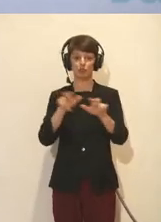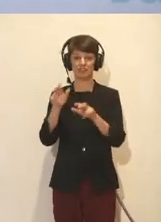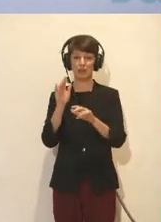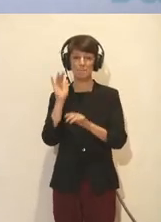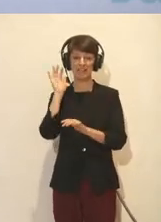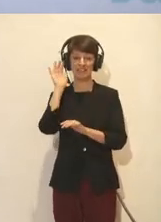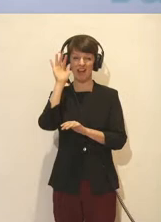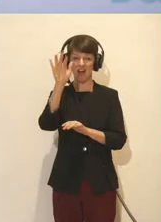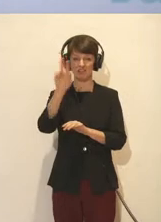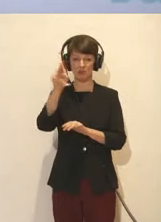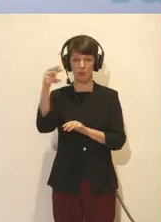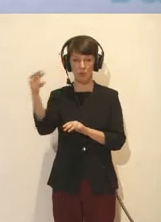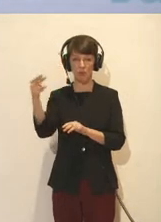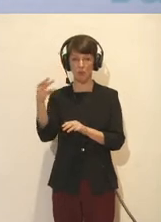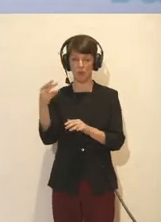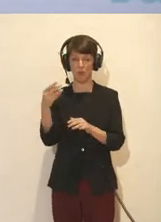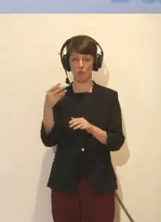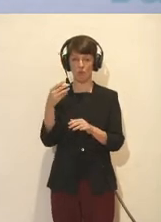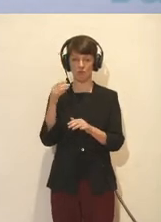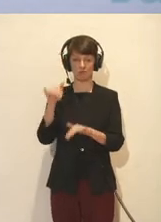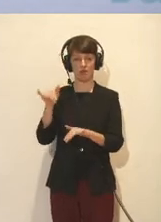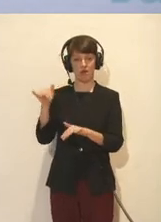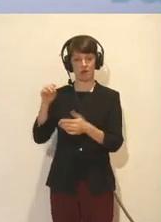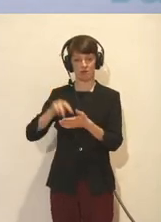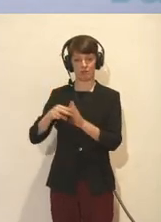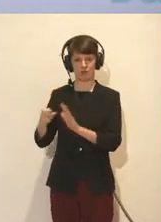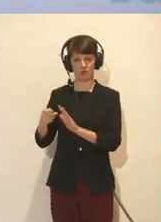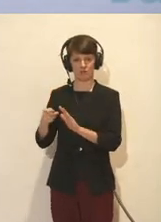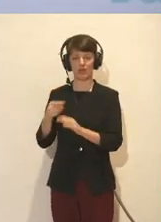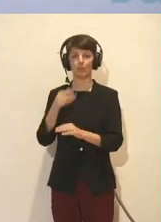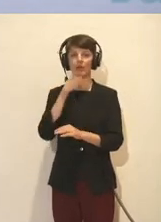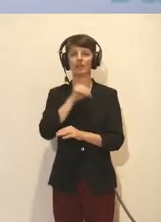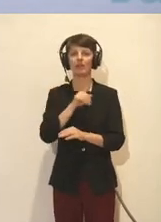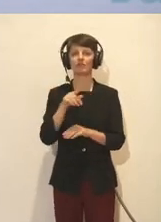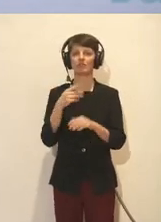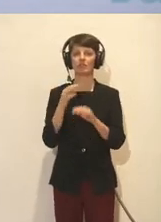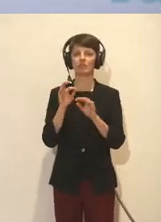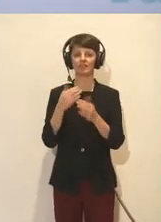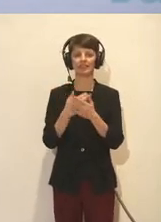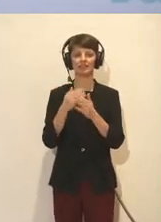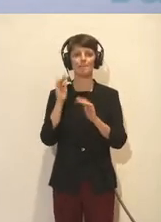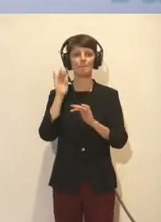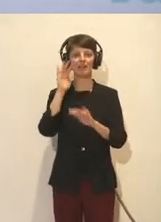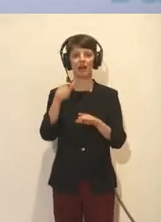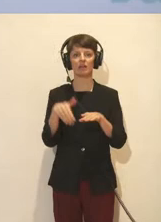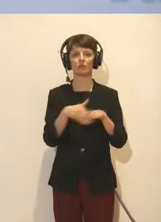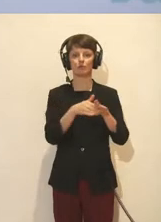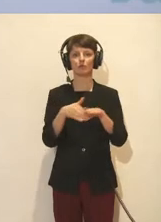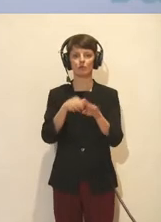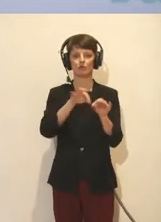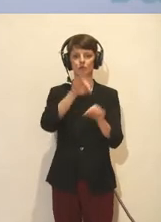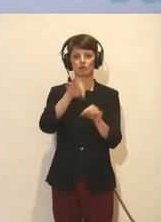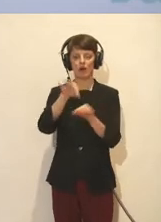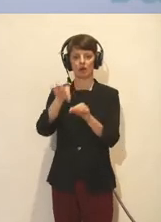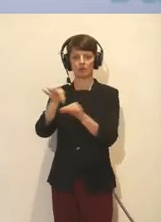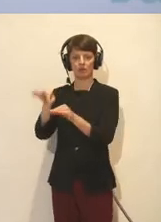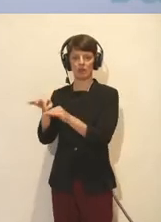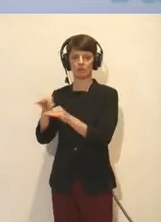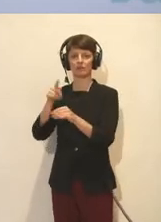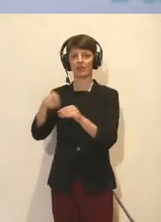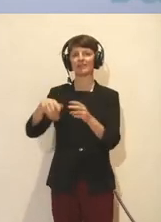das darf aber nicht dazu führen dass mit diesen milliarden unterstützungsmaßnahmen die